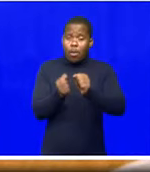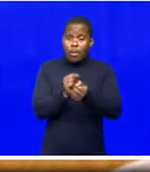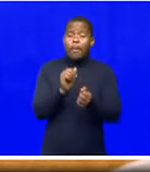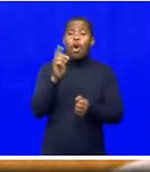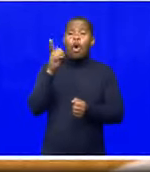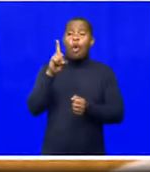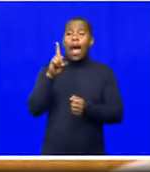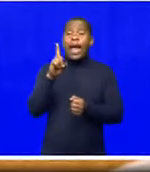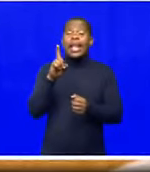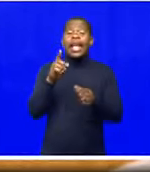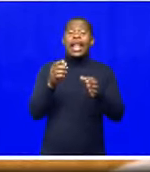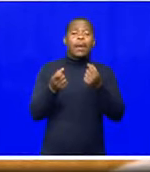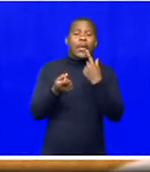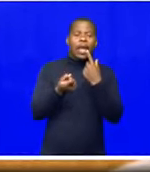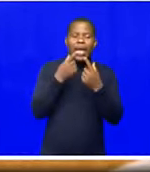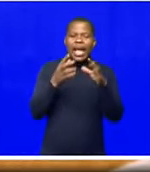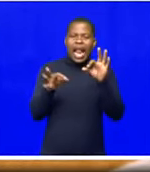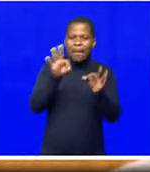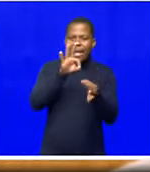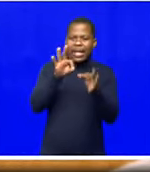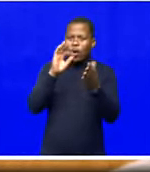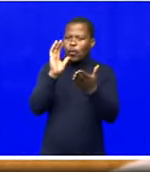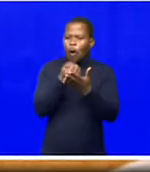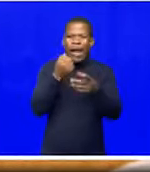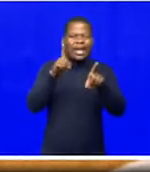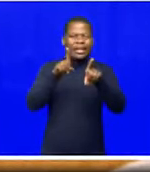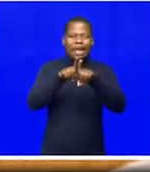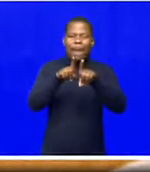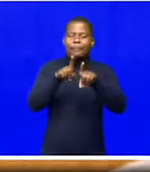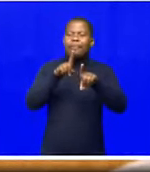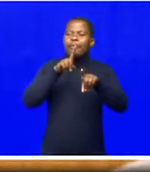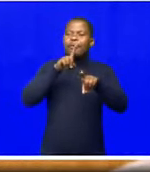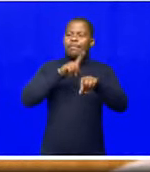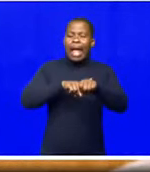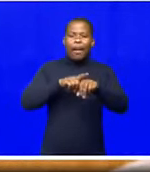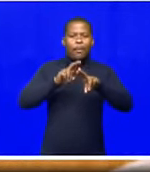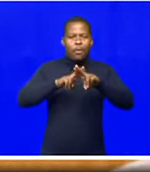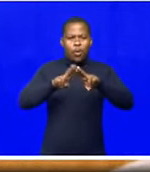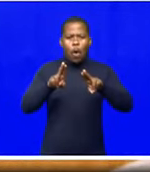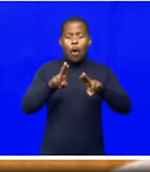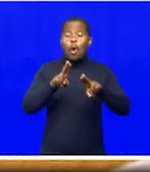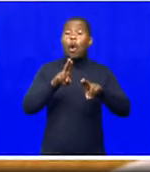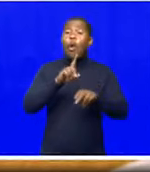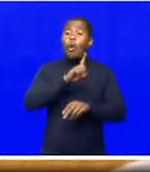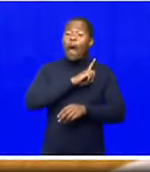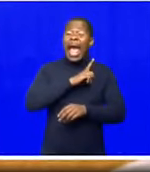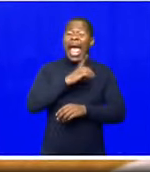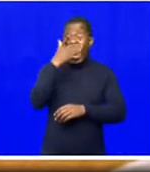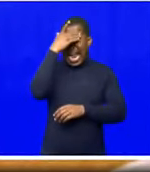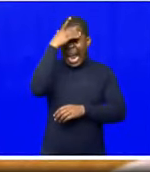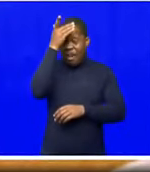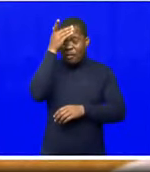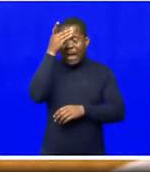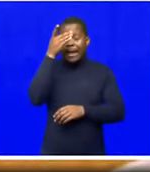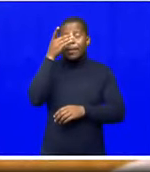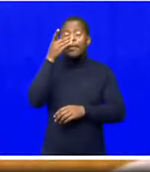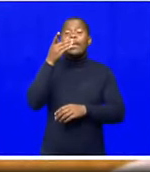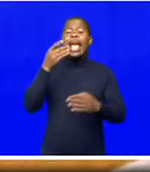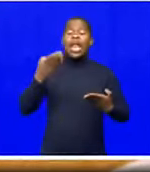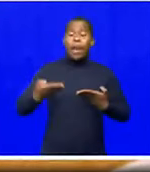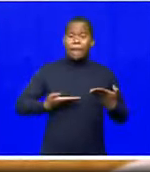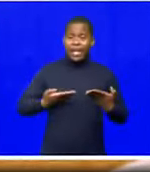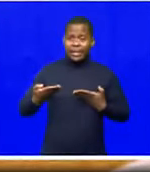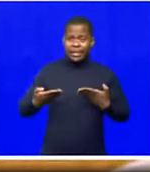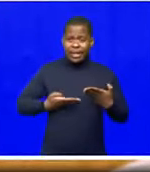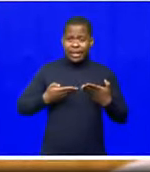yonke. Indvuna yethilo kweselakala kwemithi kubangwa indlela uhulumende lathenga ngayo impahla njengoba labo labakhale mithi abafuni